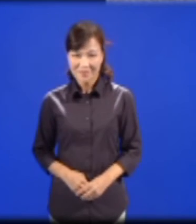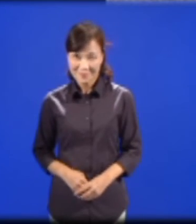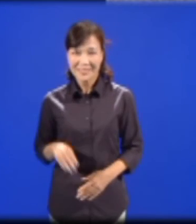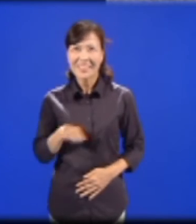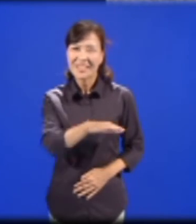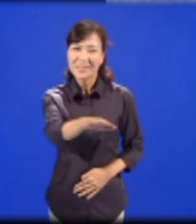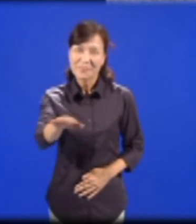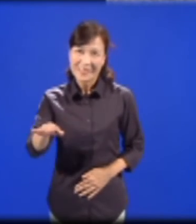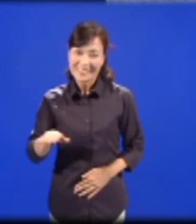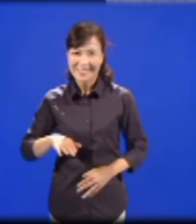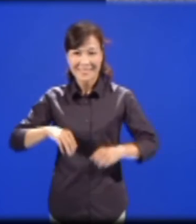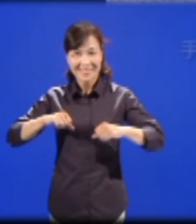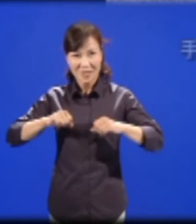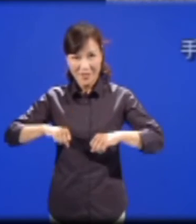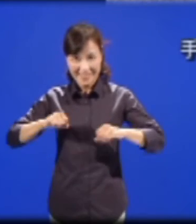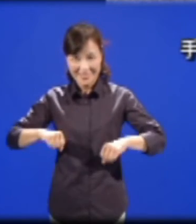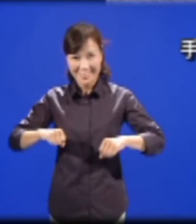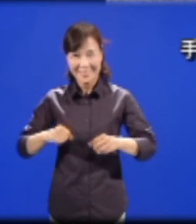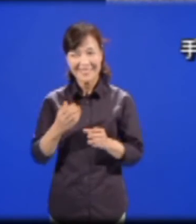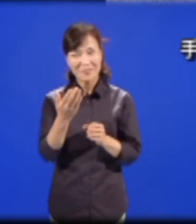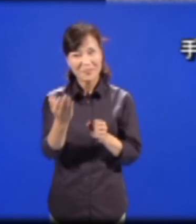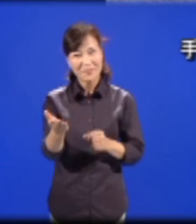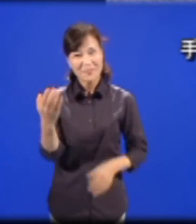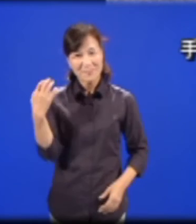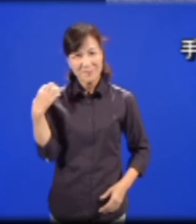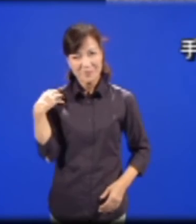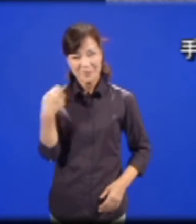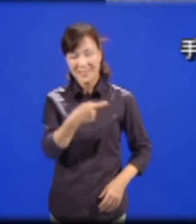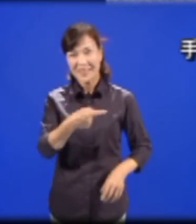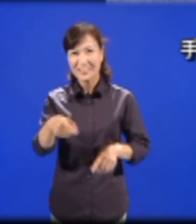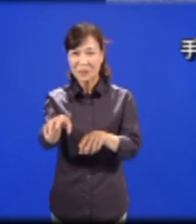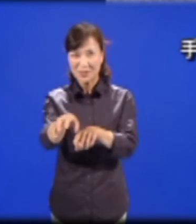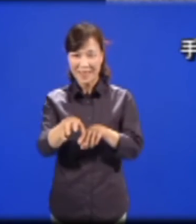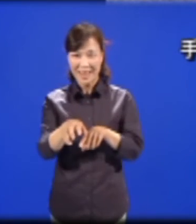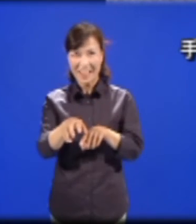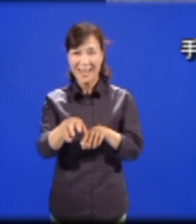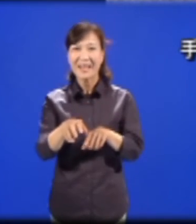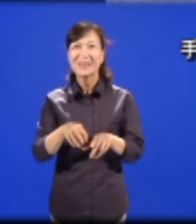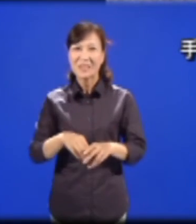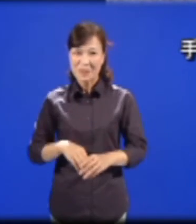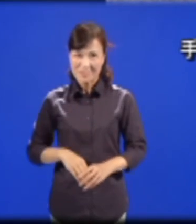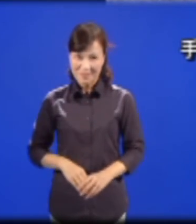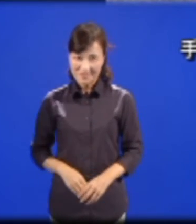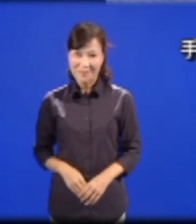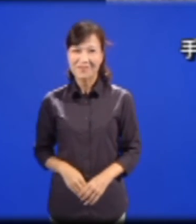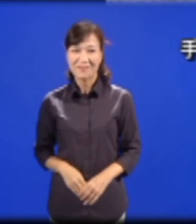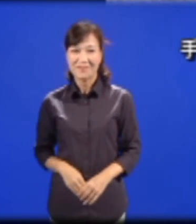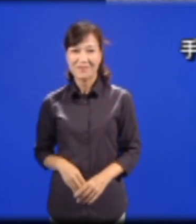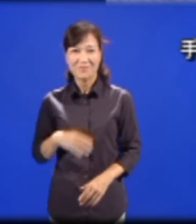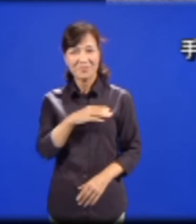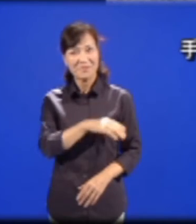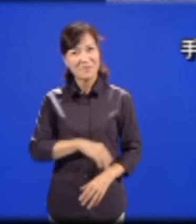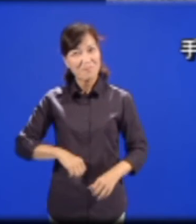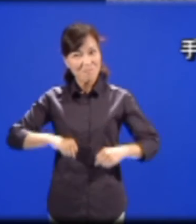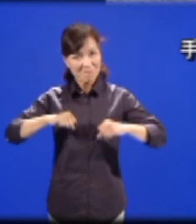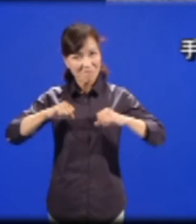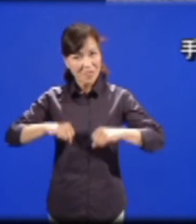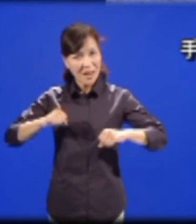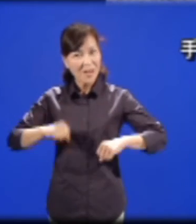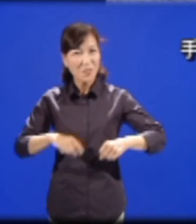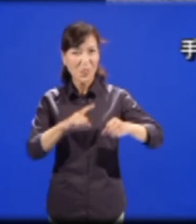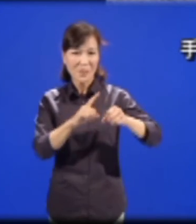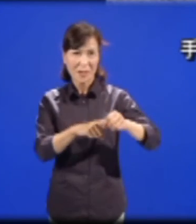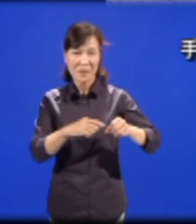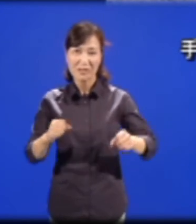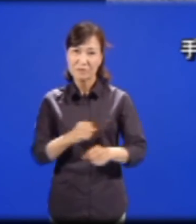皆さんお元気ですか。市民リポーターの市村ひとみです。突然ですが皆さんは日頃